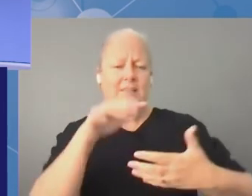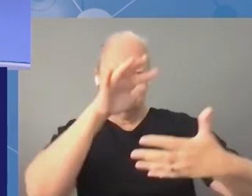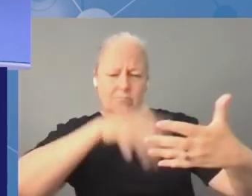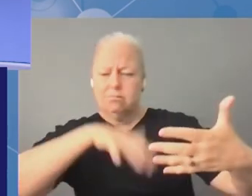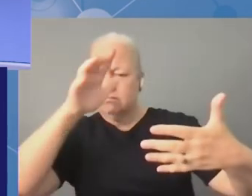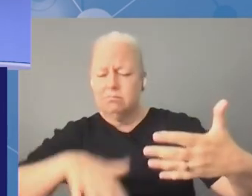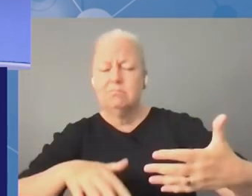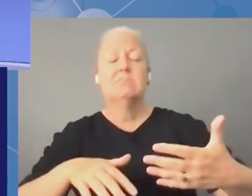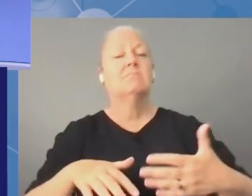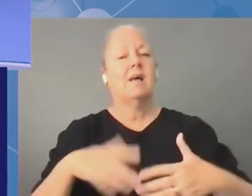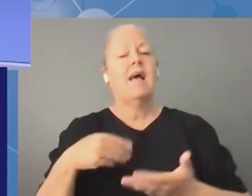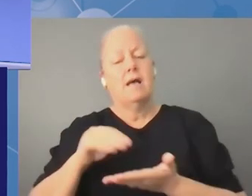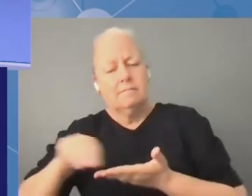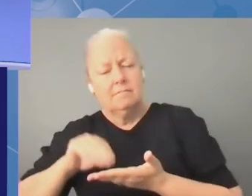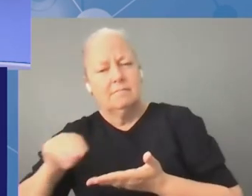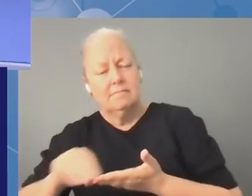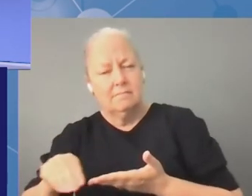مراسلتنا بالأسئلة والاستفسارات